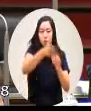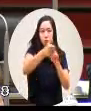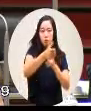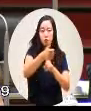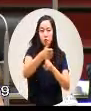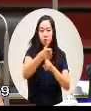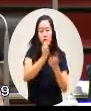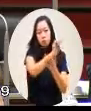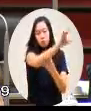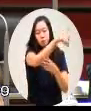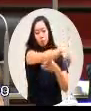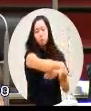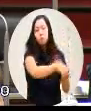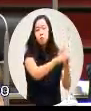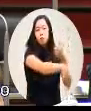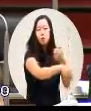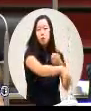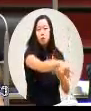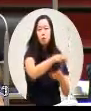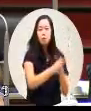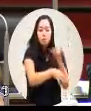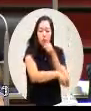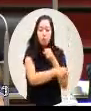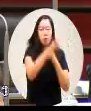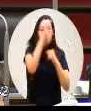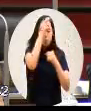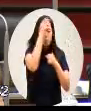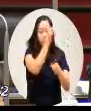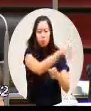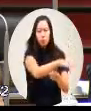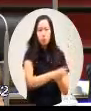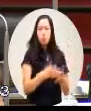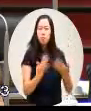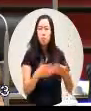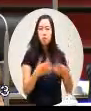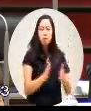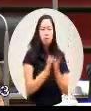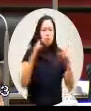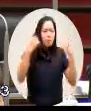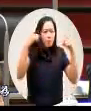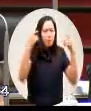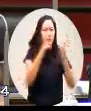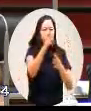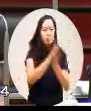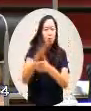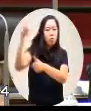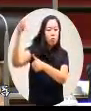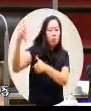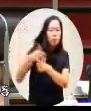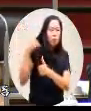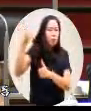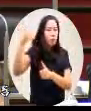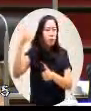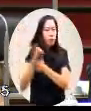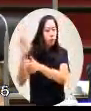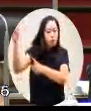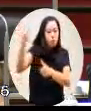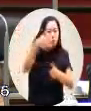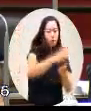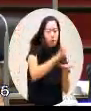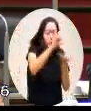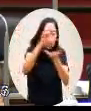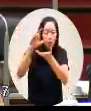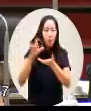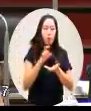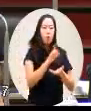你的下属，哈、哦，包括这基层的警察，唔通定定天堂边都叫媒体要来修理议员，这个不好，